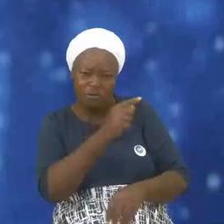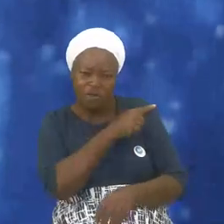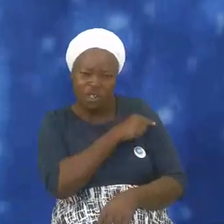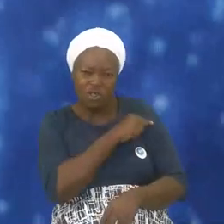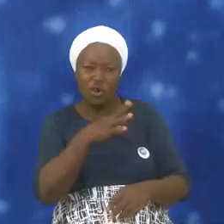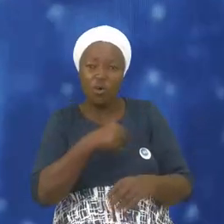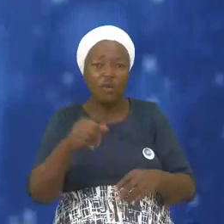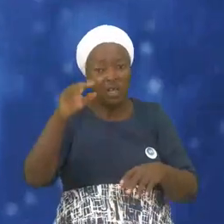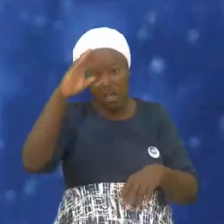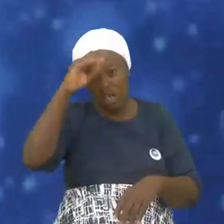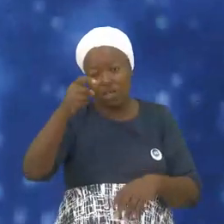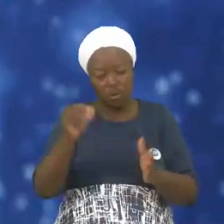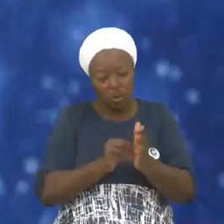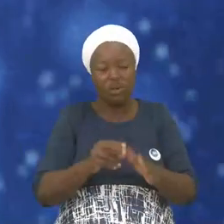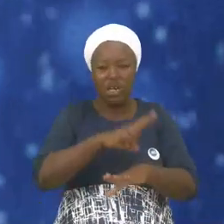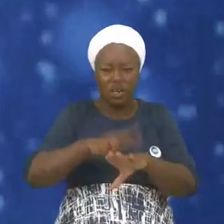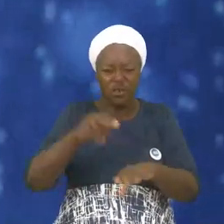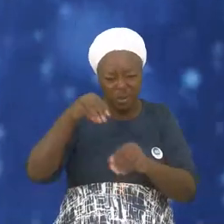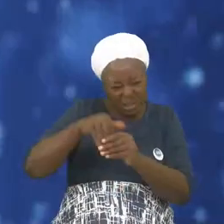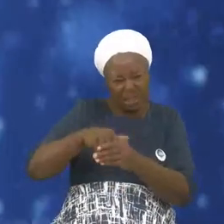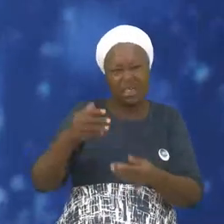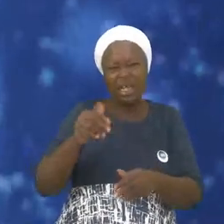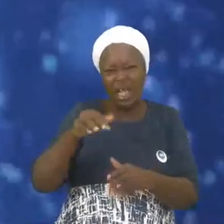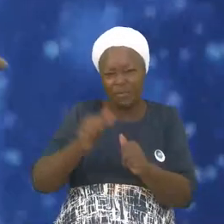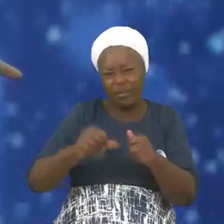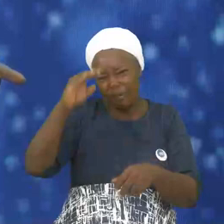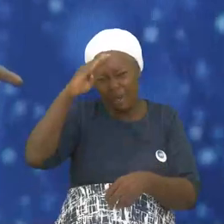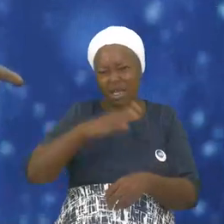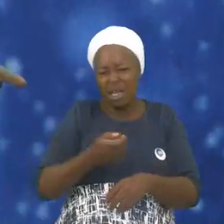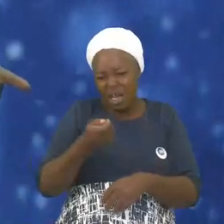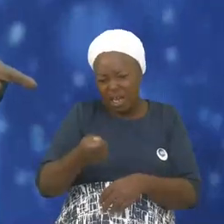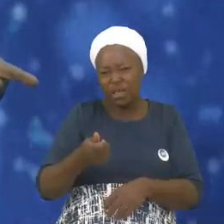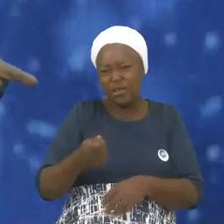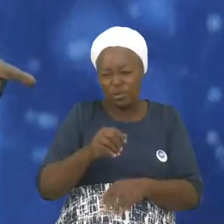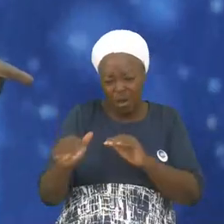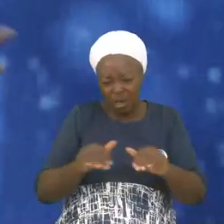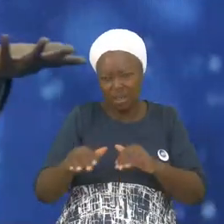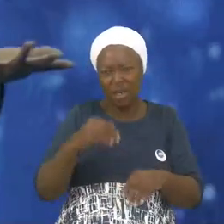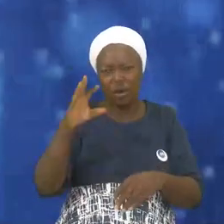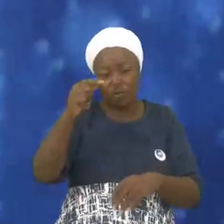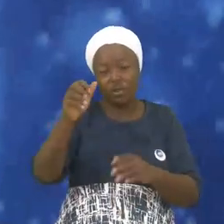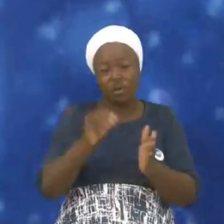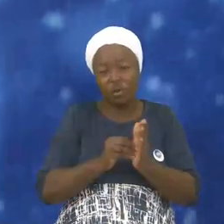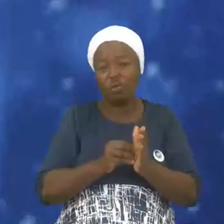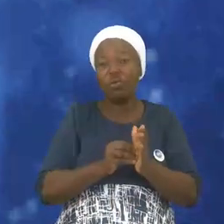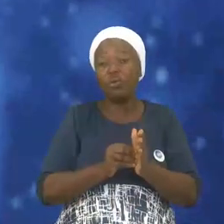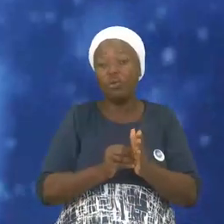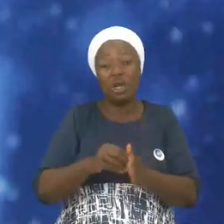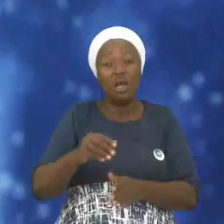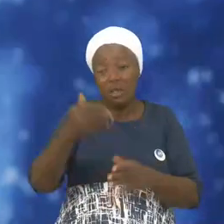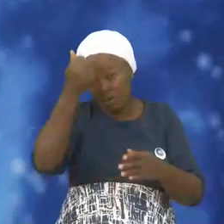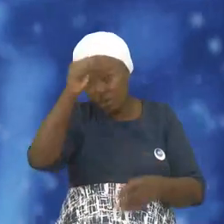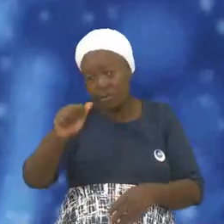moyen de mettre une petite injection de sa nature. Satan injecte sa nature